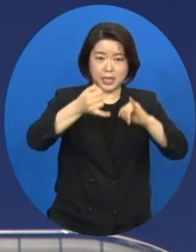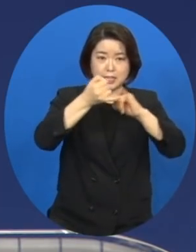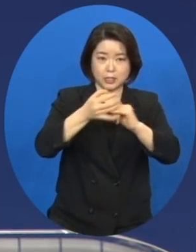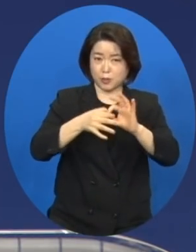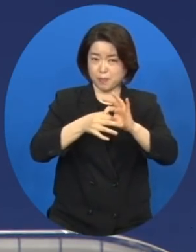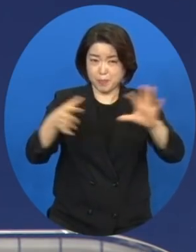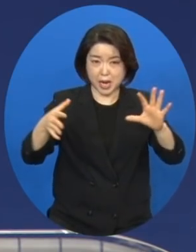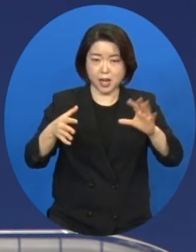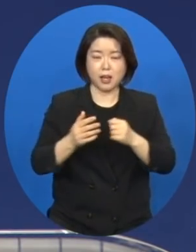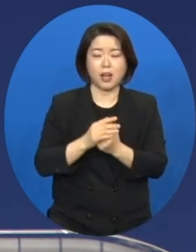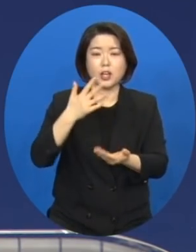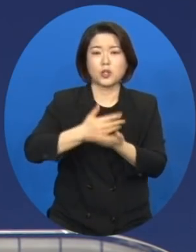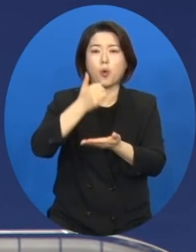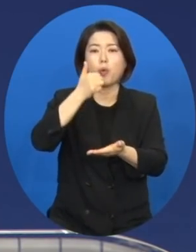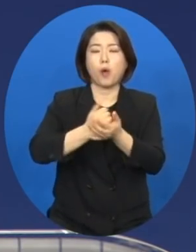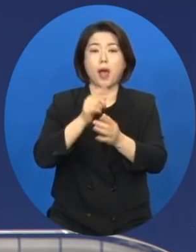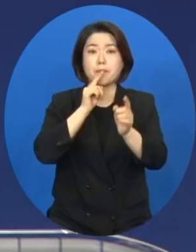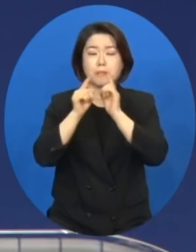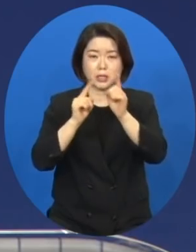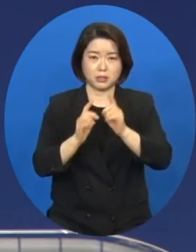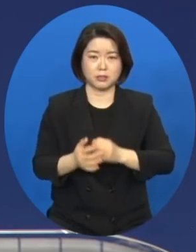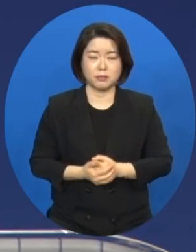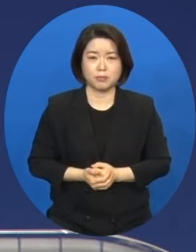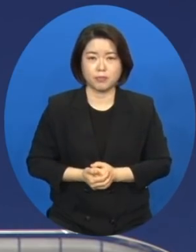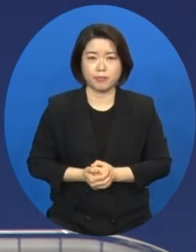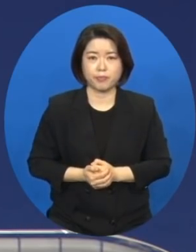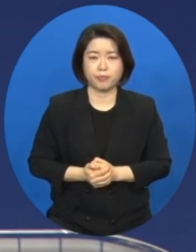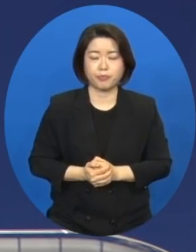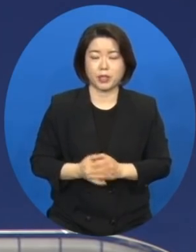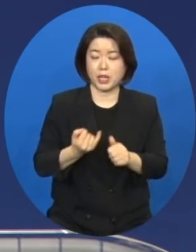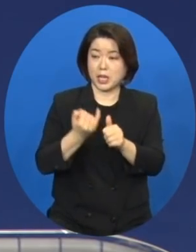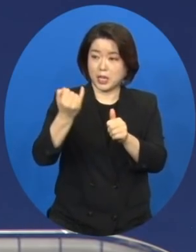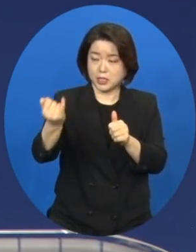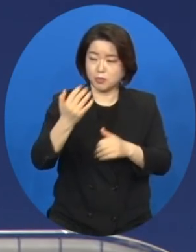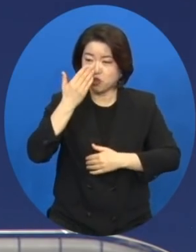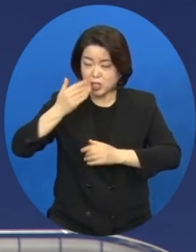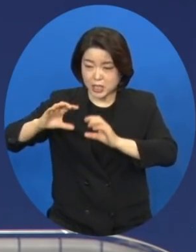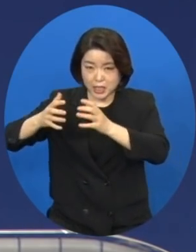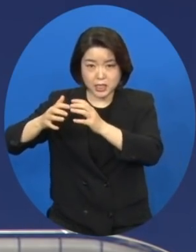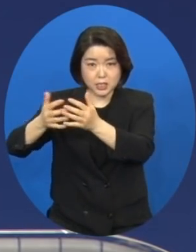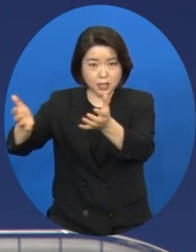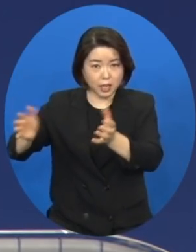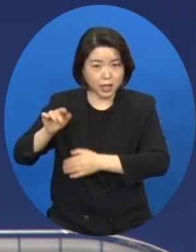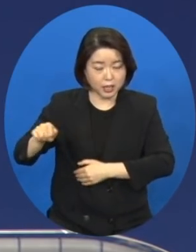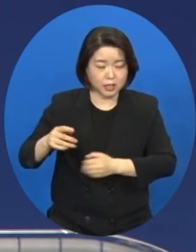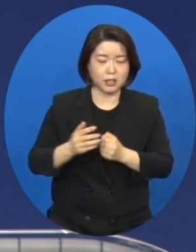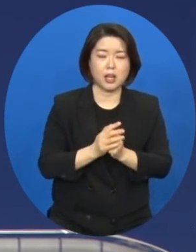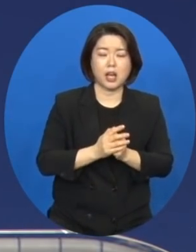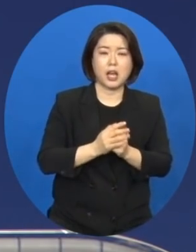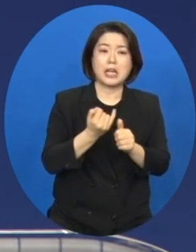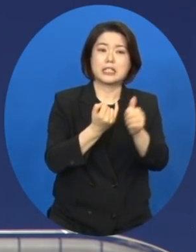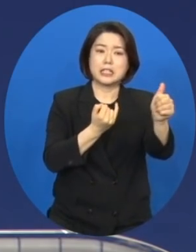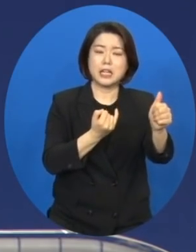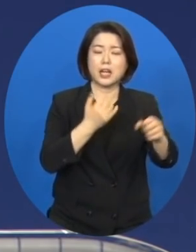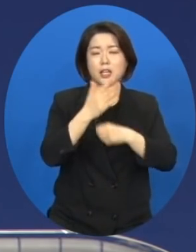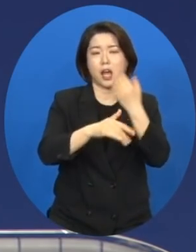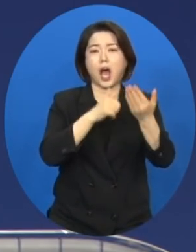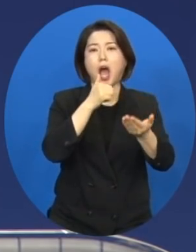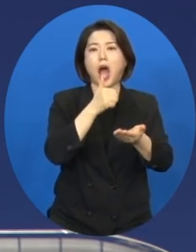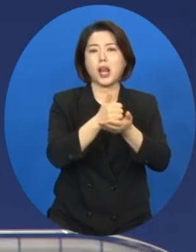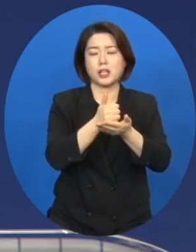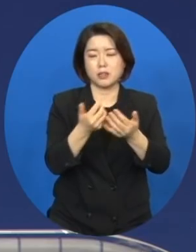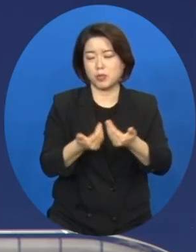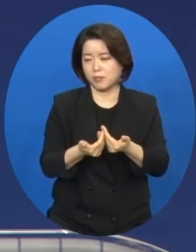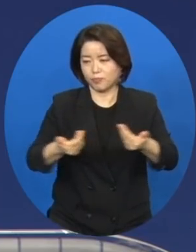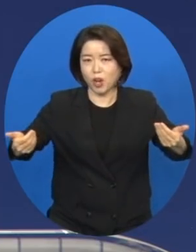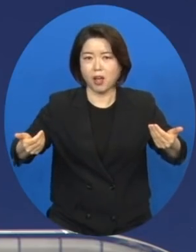깨뜨렸음이라. 여호와의 말씀이니라. 신부인 이스라엘이 신랑인 하나님을 떠난 거야.